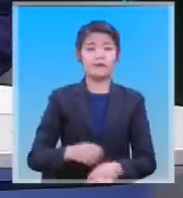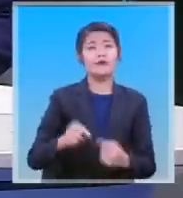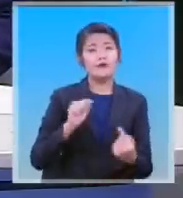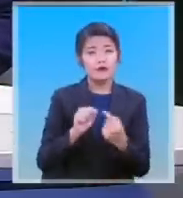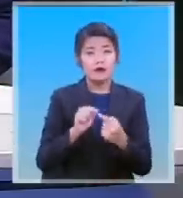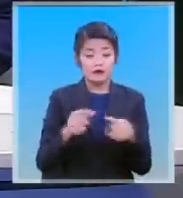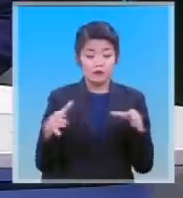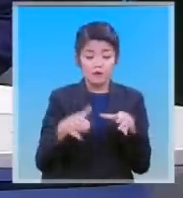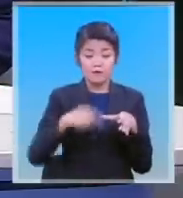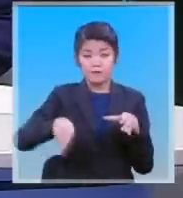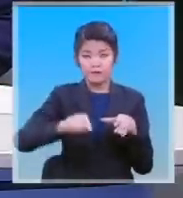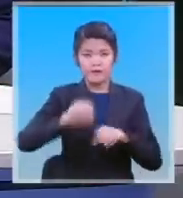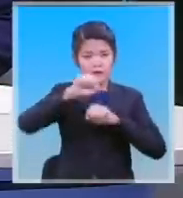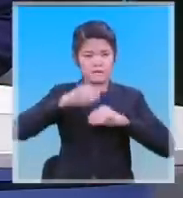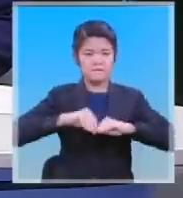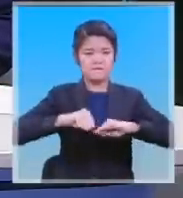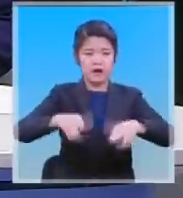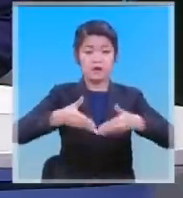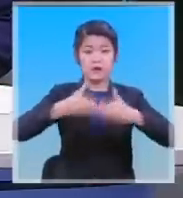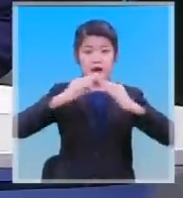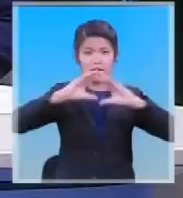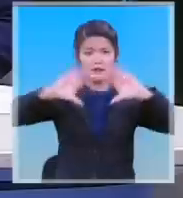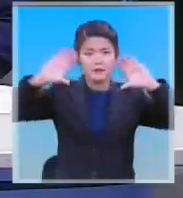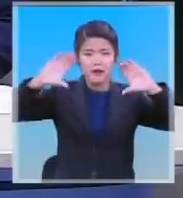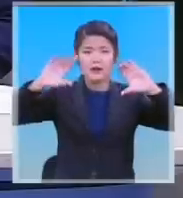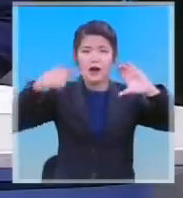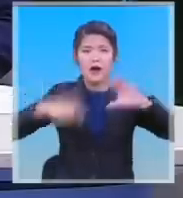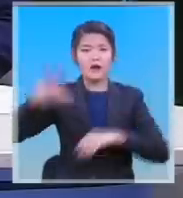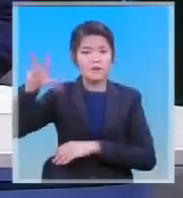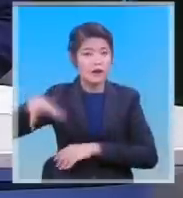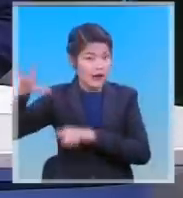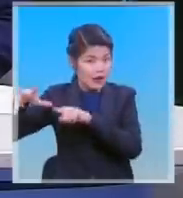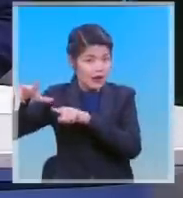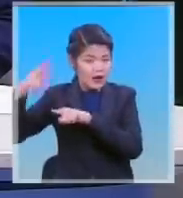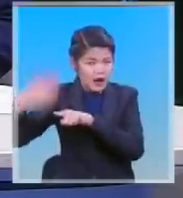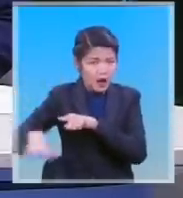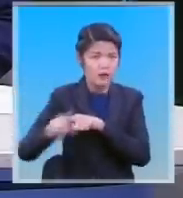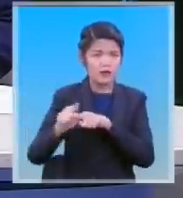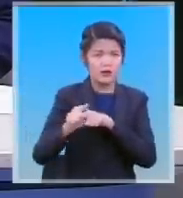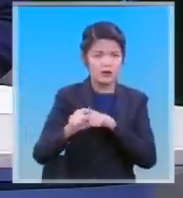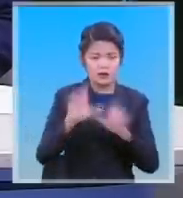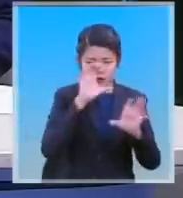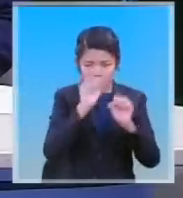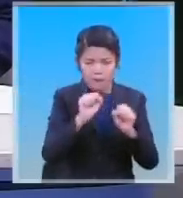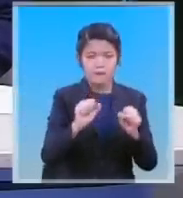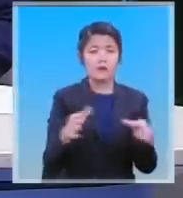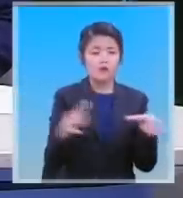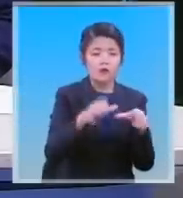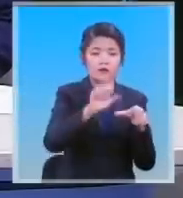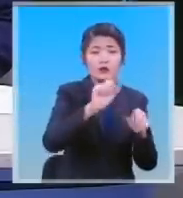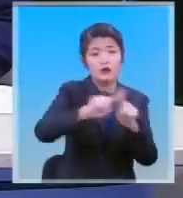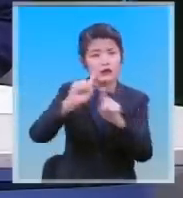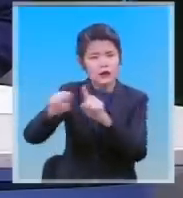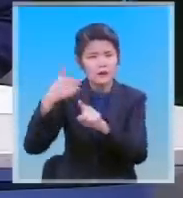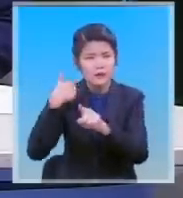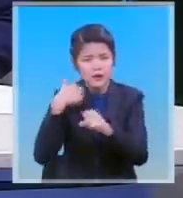นำในการประกาศจัดตั้งรัฐบาลคือในส่วนของพรรคเพื่อไทยแล้วก็หลังจากนั้นปฏิกิริยาของพรรคการเมืองต่างๆรวมถึงทางด้านพรรค